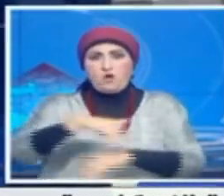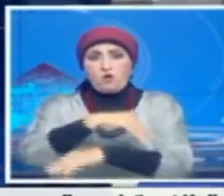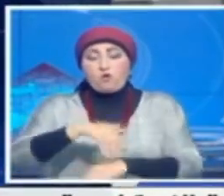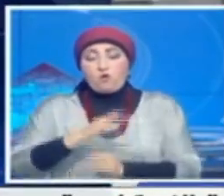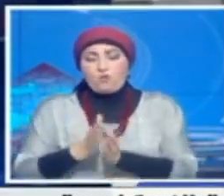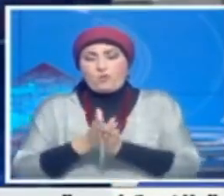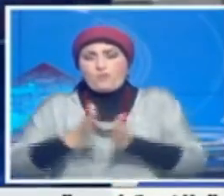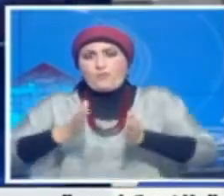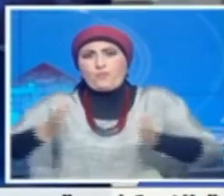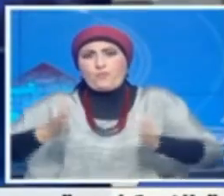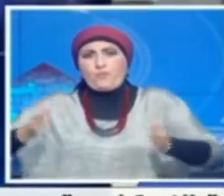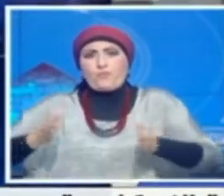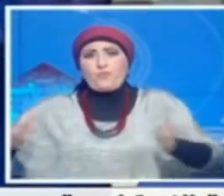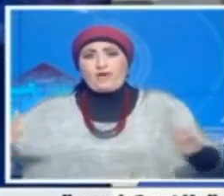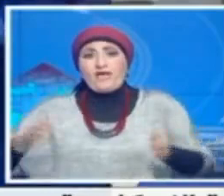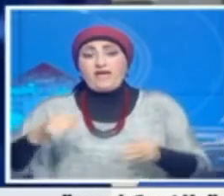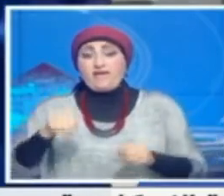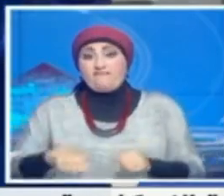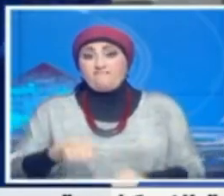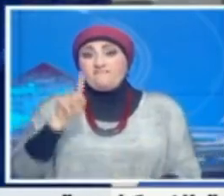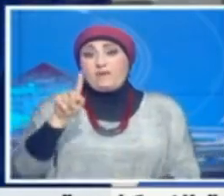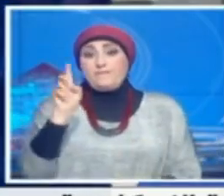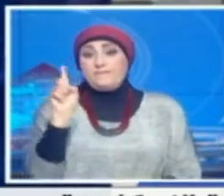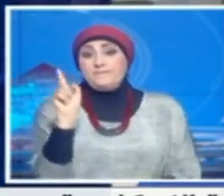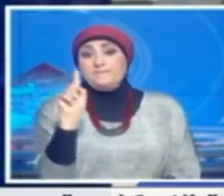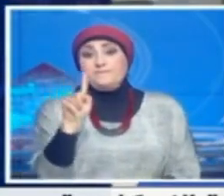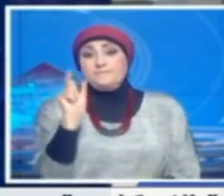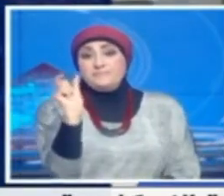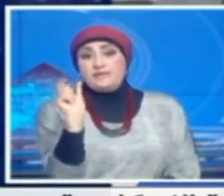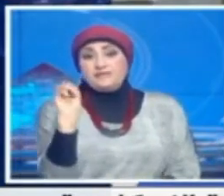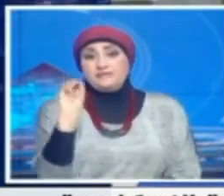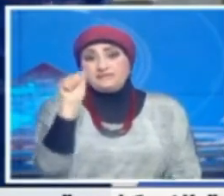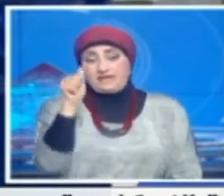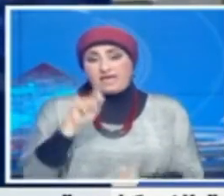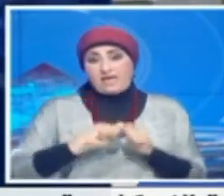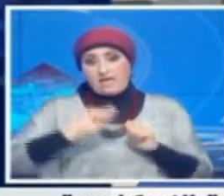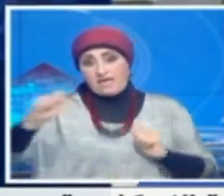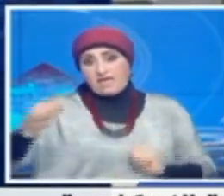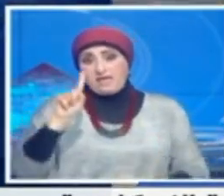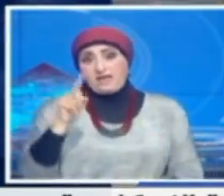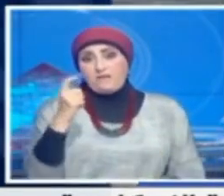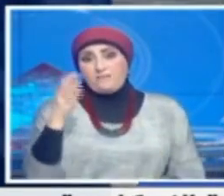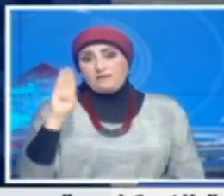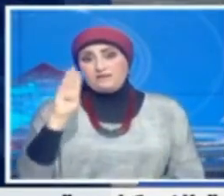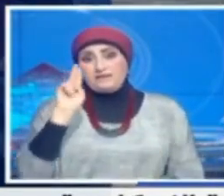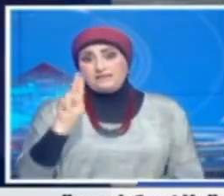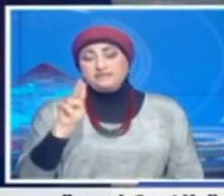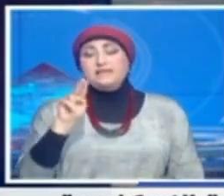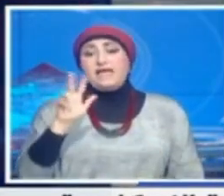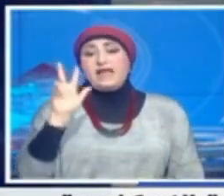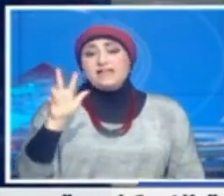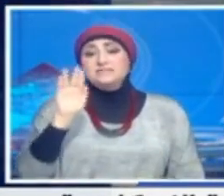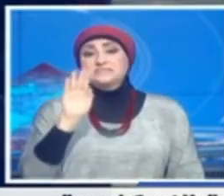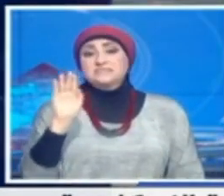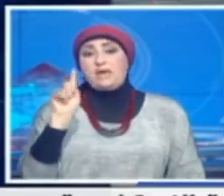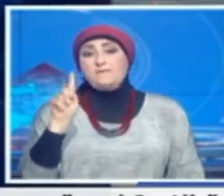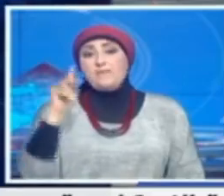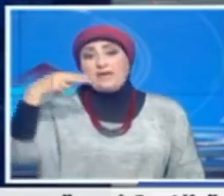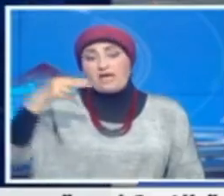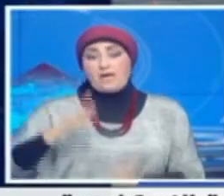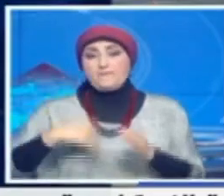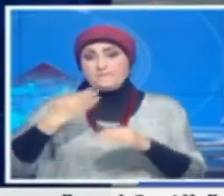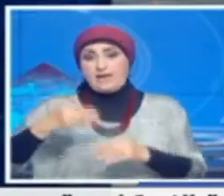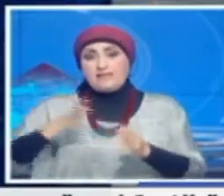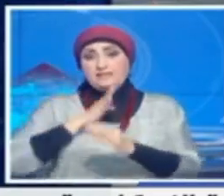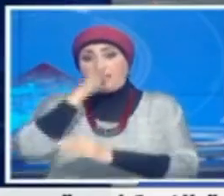الطرق مثل رفع كفاءة الطريق وتوسعتها في المسافة من بنها حتى بركة السبع. بعدها توجه